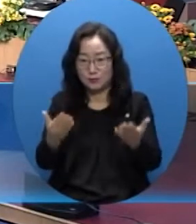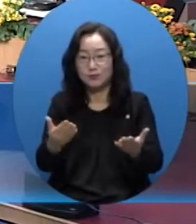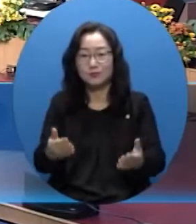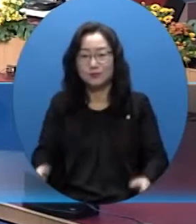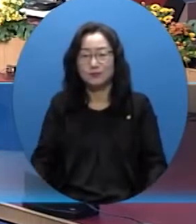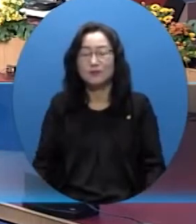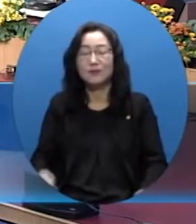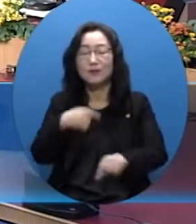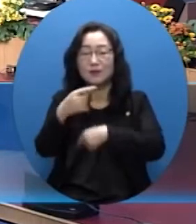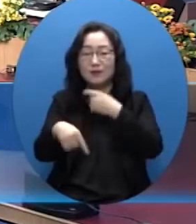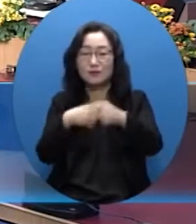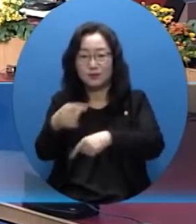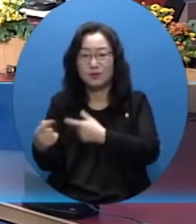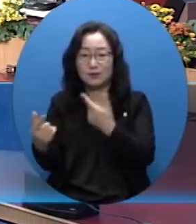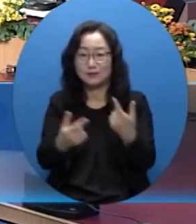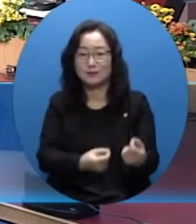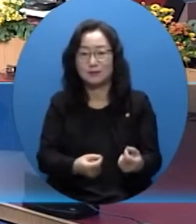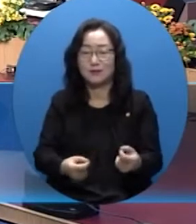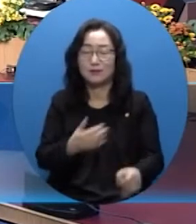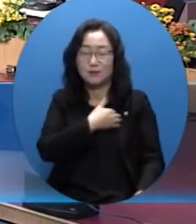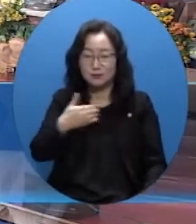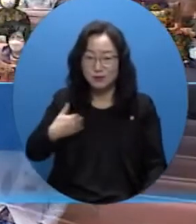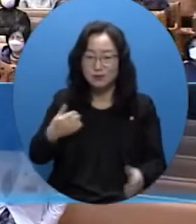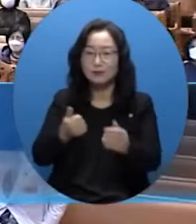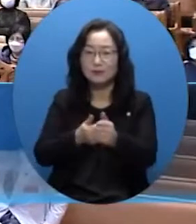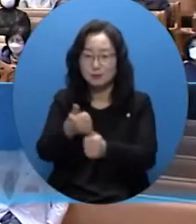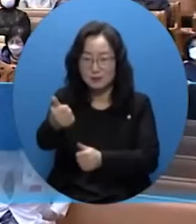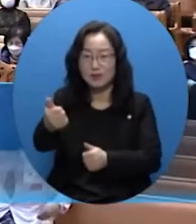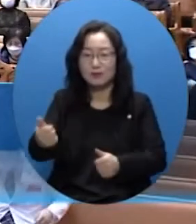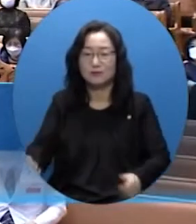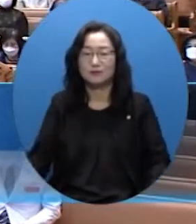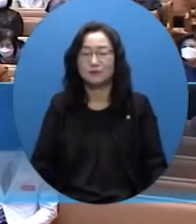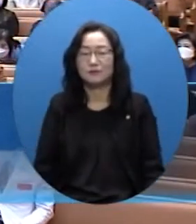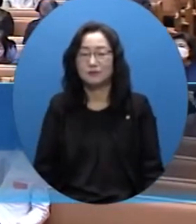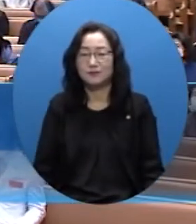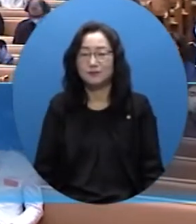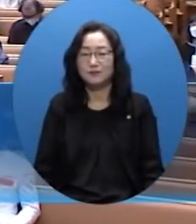압니다 제모 크게 따라 주시기 바랍니다 넉넉히 이기느니라